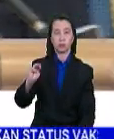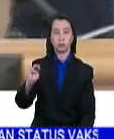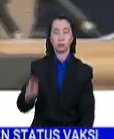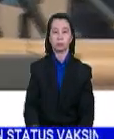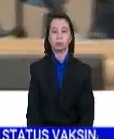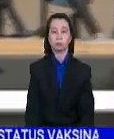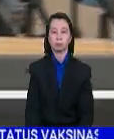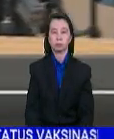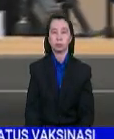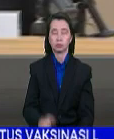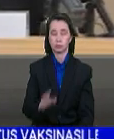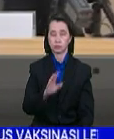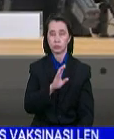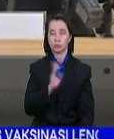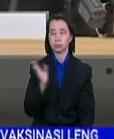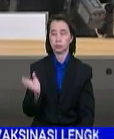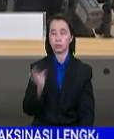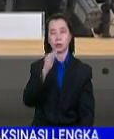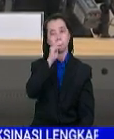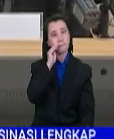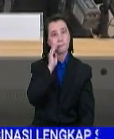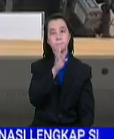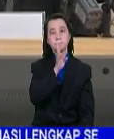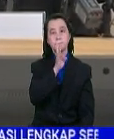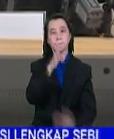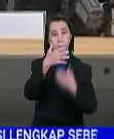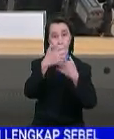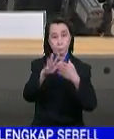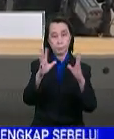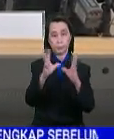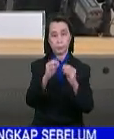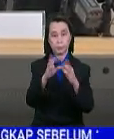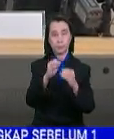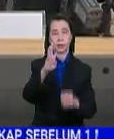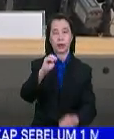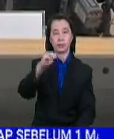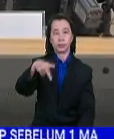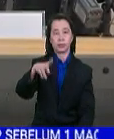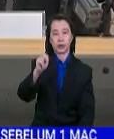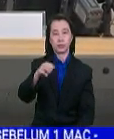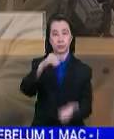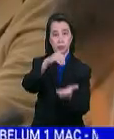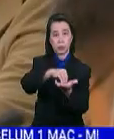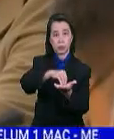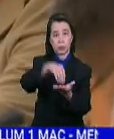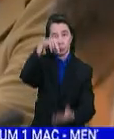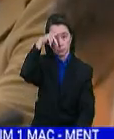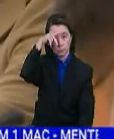Beliau menyatakannya selepas mempengerusikan mesyuarat MPN di Putrajaya.